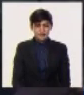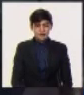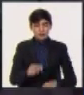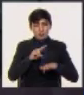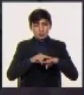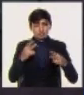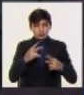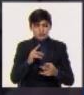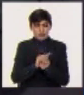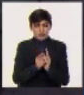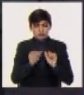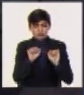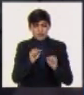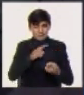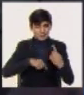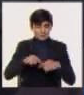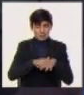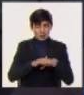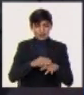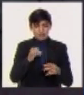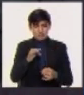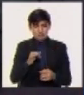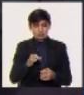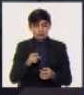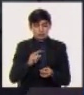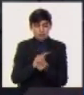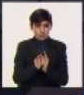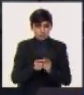Полиция должна защищать нас и служить нам, а все происходит ровно